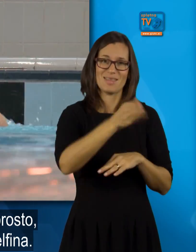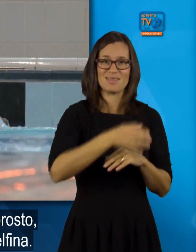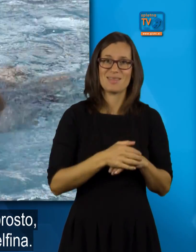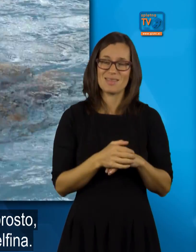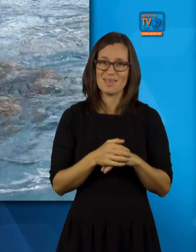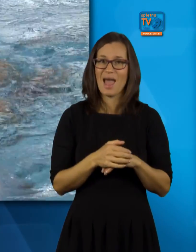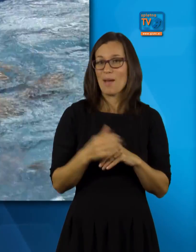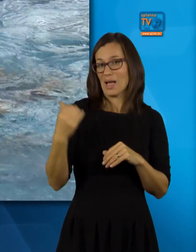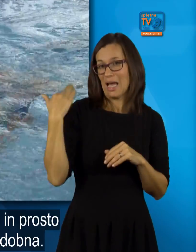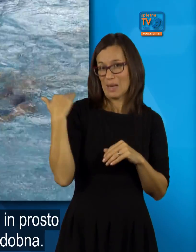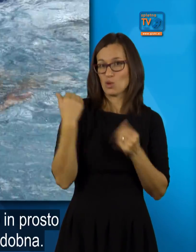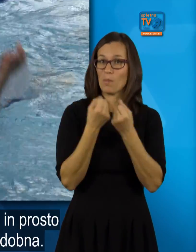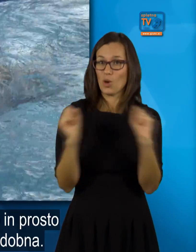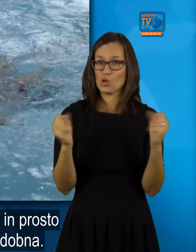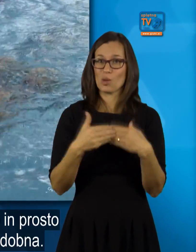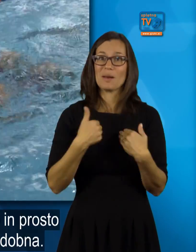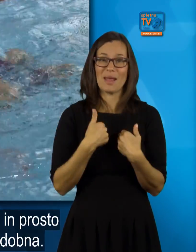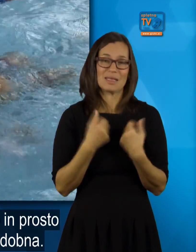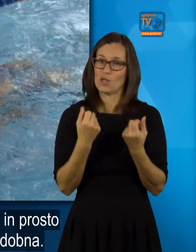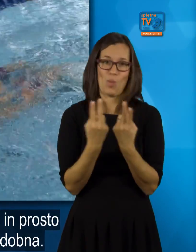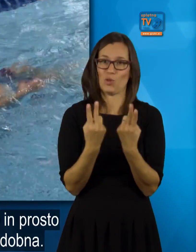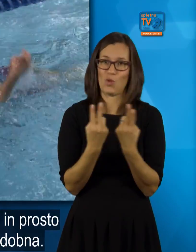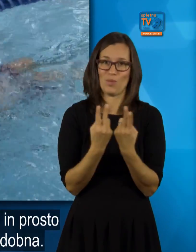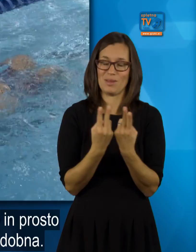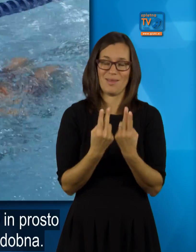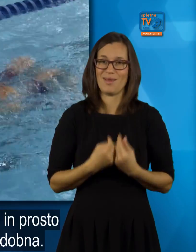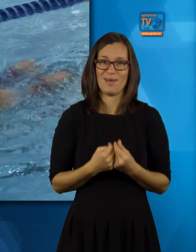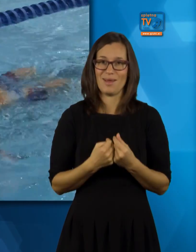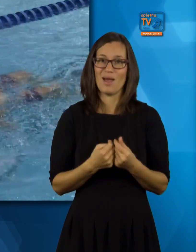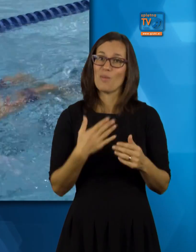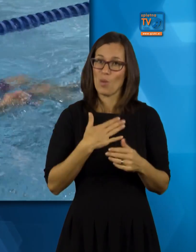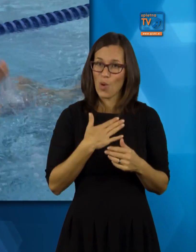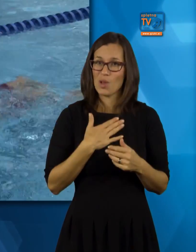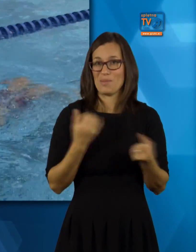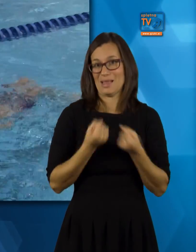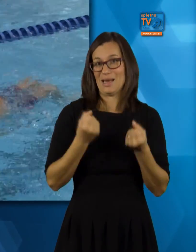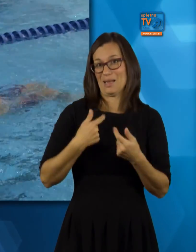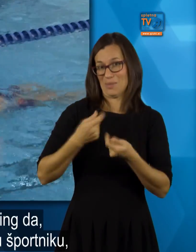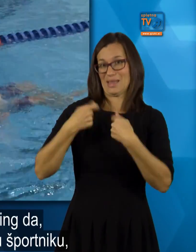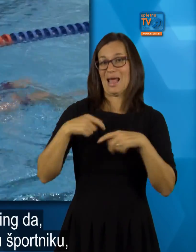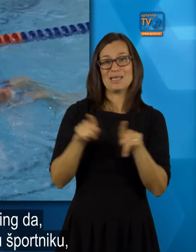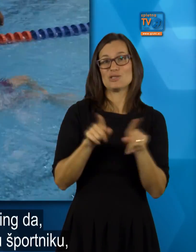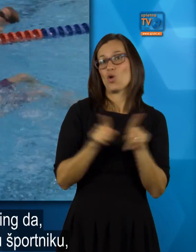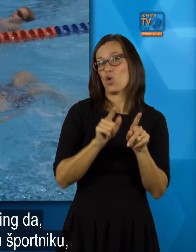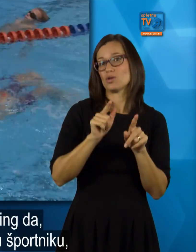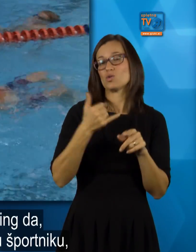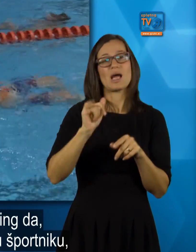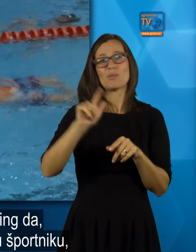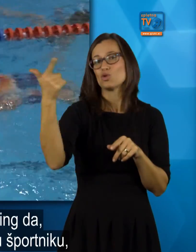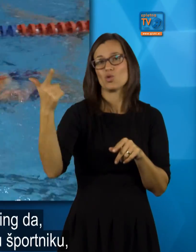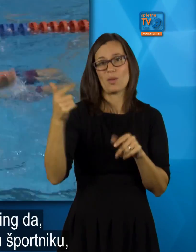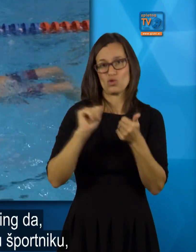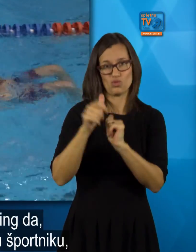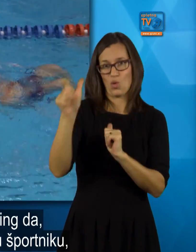malo delfina. S tem, da sta hrbtno pa prosto pri meni zelo podobna. Po mojem trening meni da isto